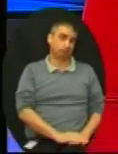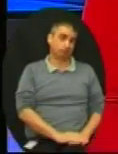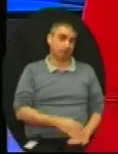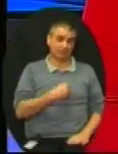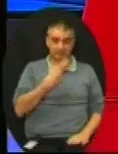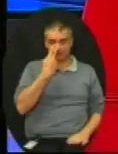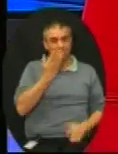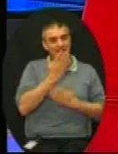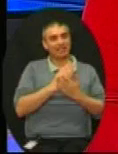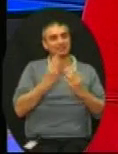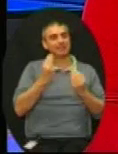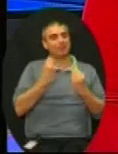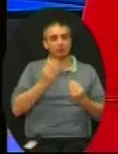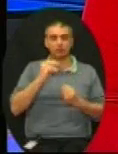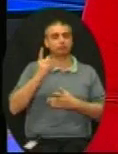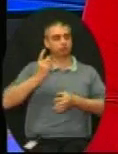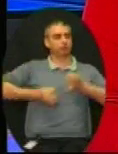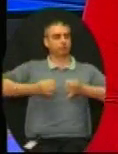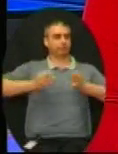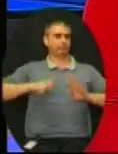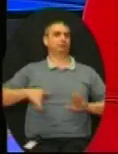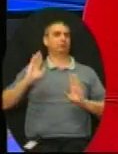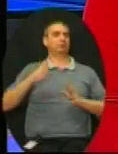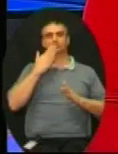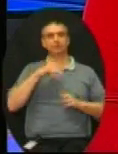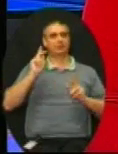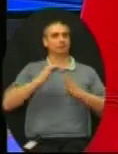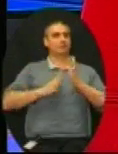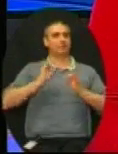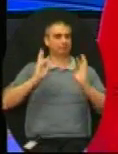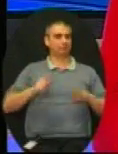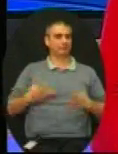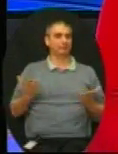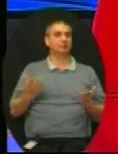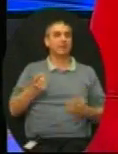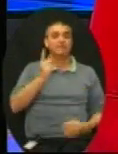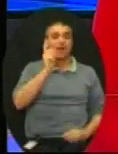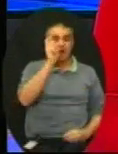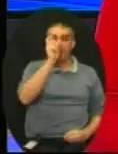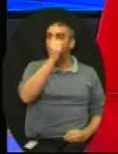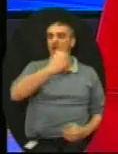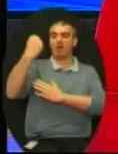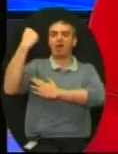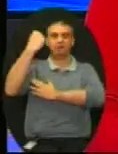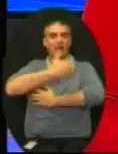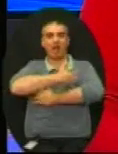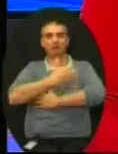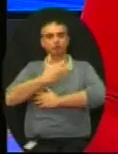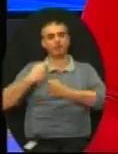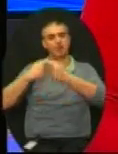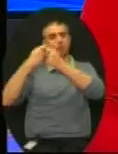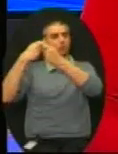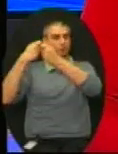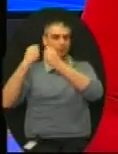מסתכלת על חצי הכוס המלאה, יש דין ויש דיין, יש בתי משפט בישראל, ודינו של החזק, העשיר